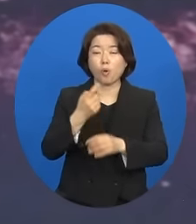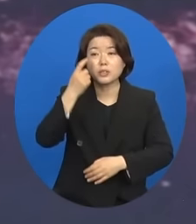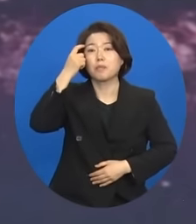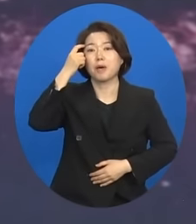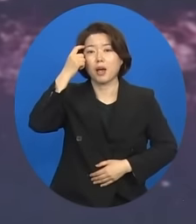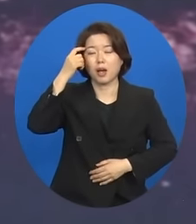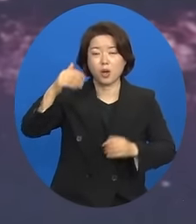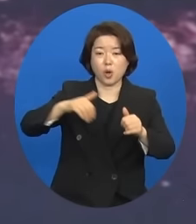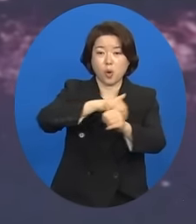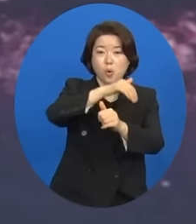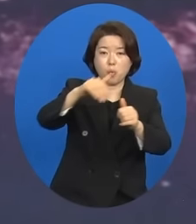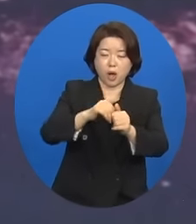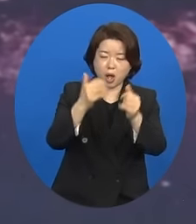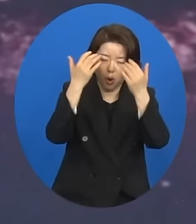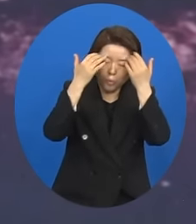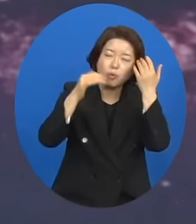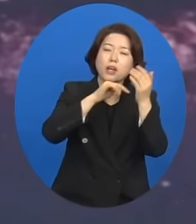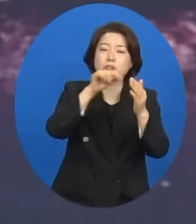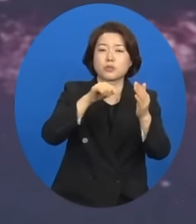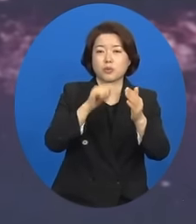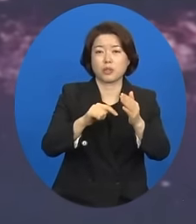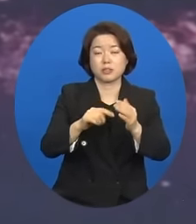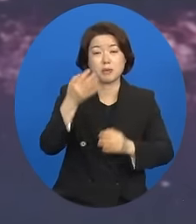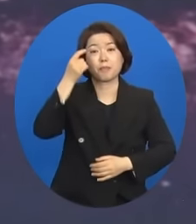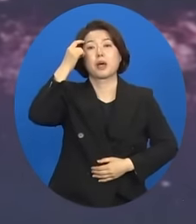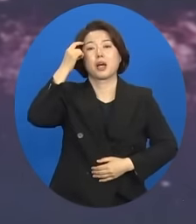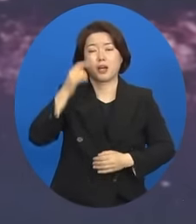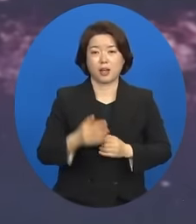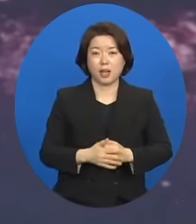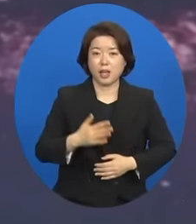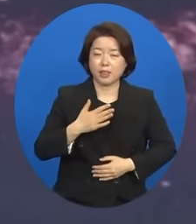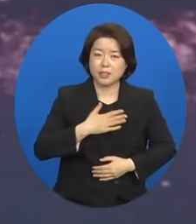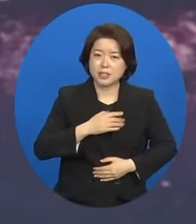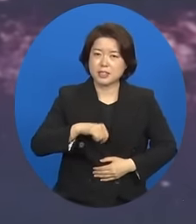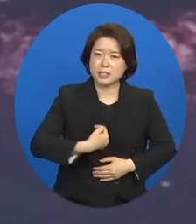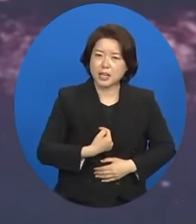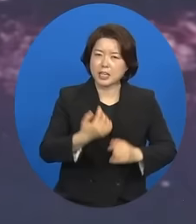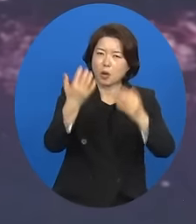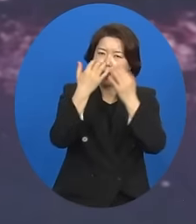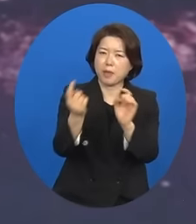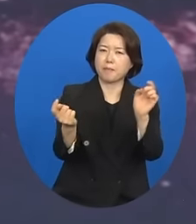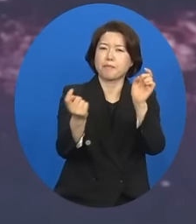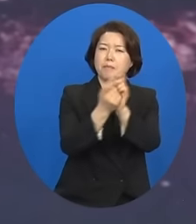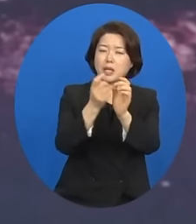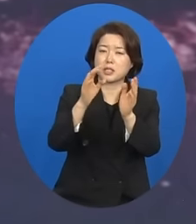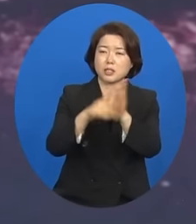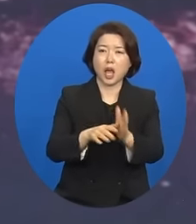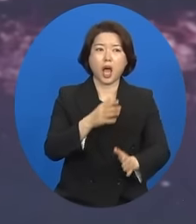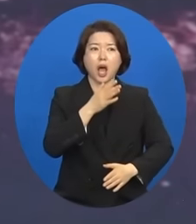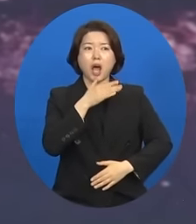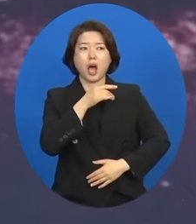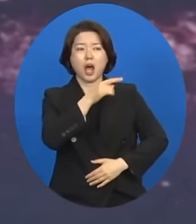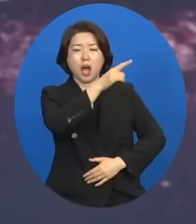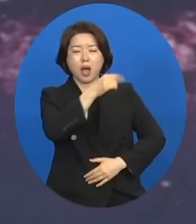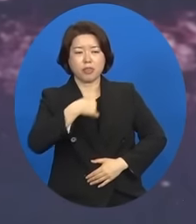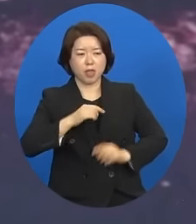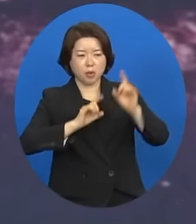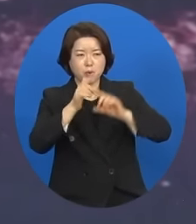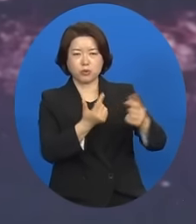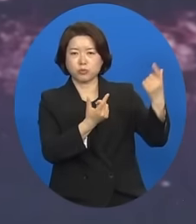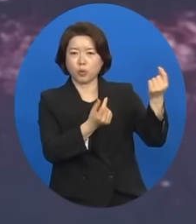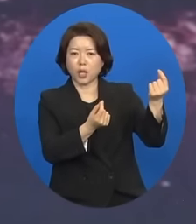환경 속에서 고난 속에서 자기가 고난을 당할 때 비로서 내가 라반과 같은 모습을 갖고 있구나 하는